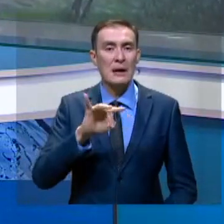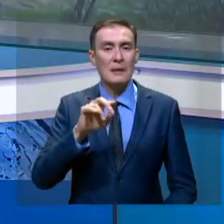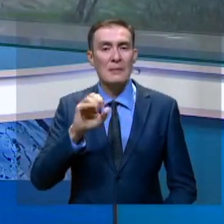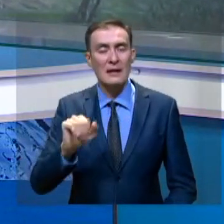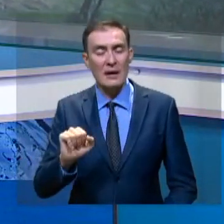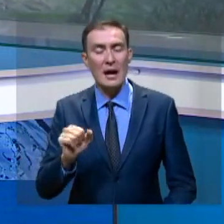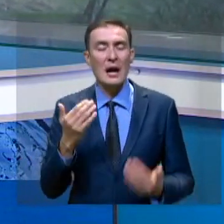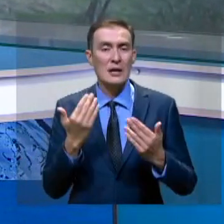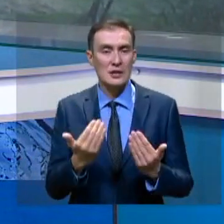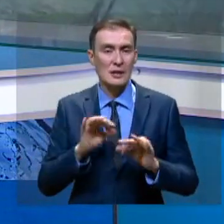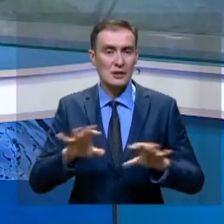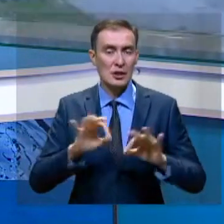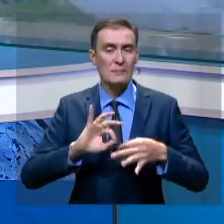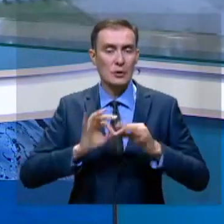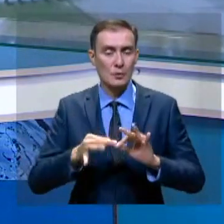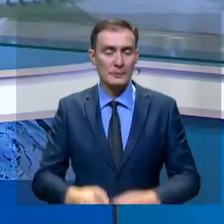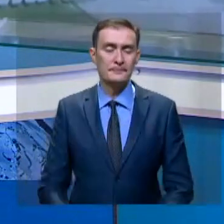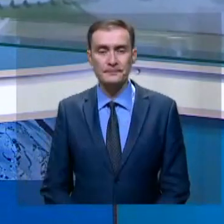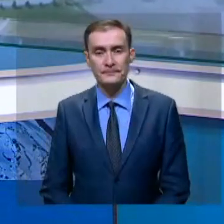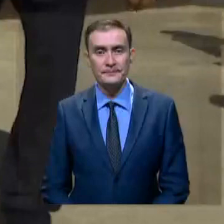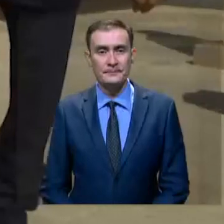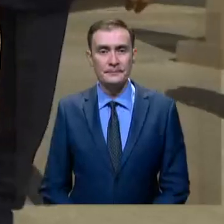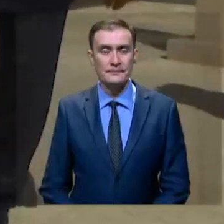всем подробнее Алия Кужегалиева.